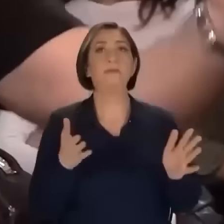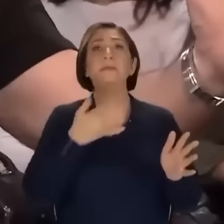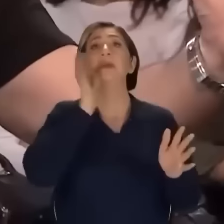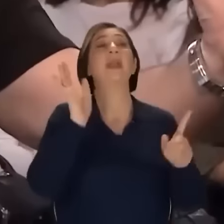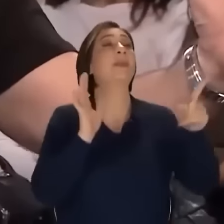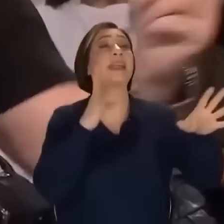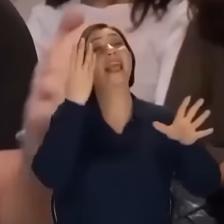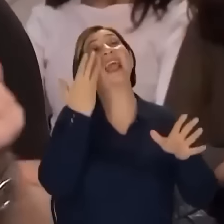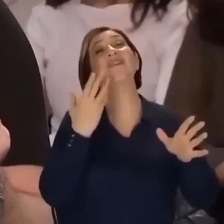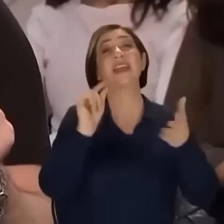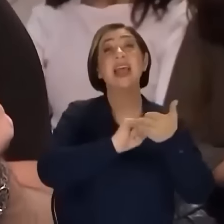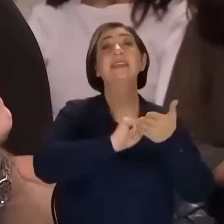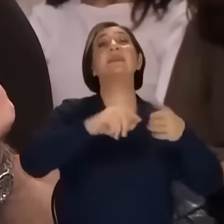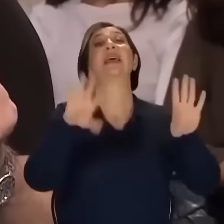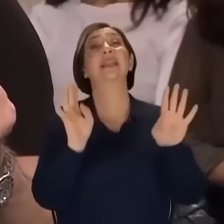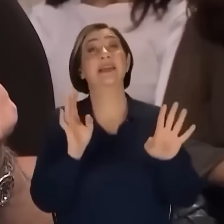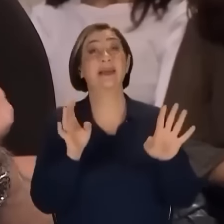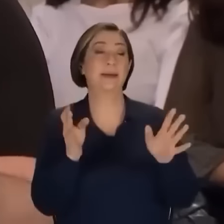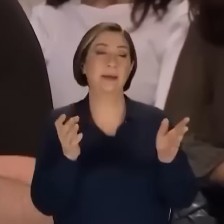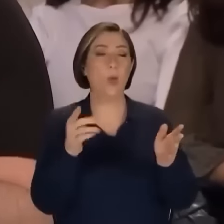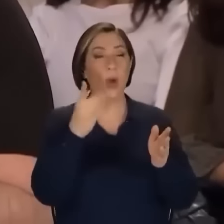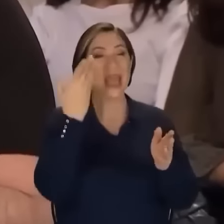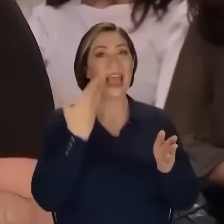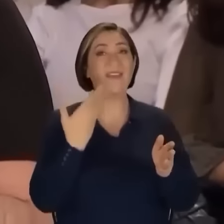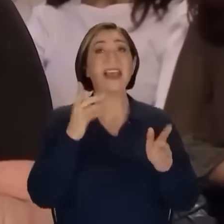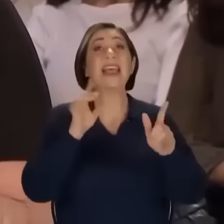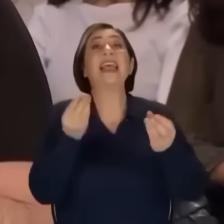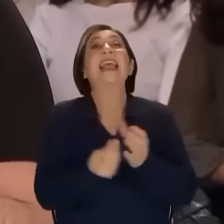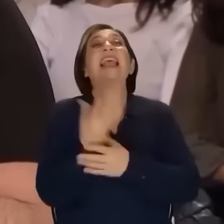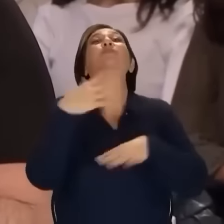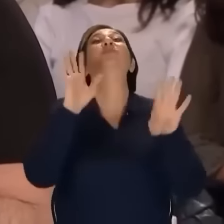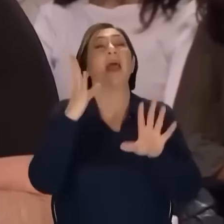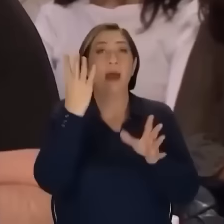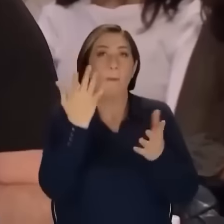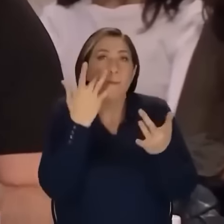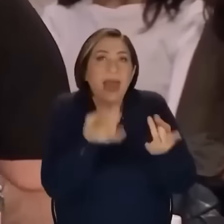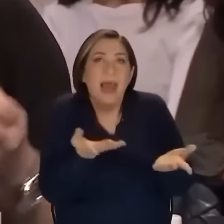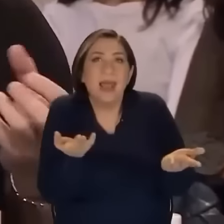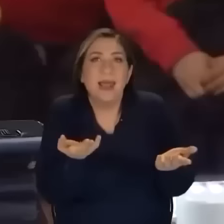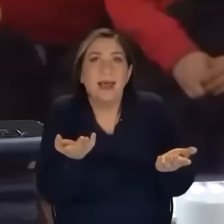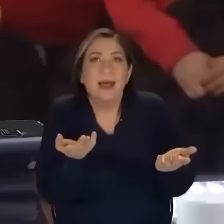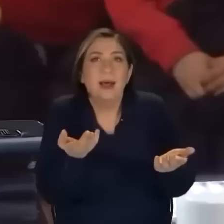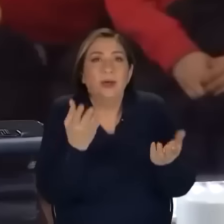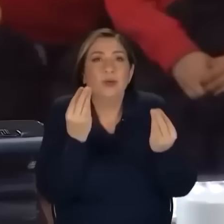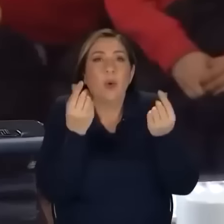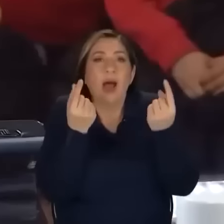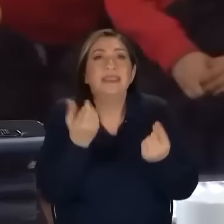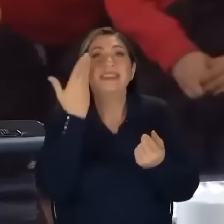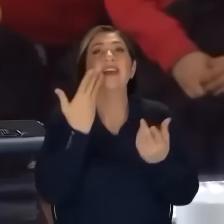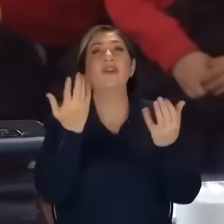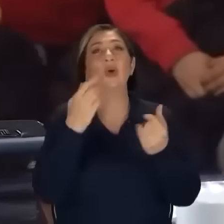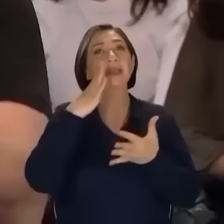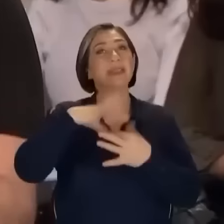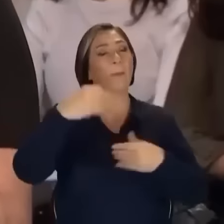kim ne bilmem ne keyfi diye yazmasaydı O keyfin ona yetmeyeceği aşikar yani Çok az keyif alıyor